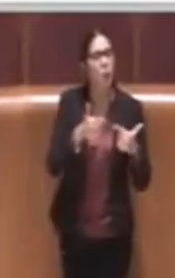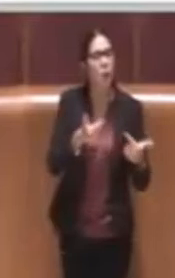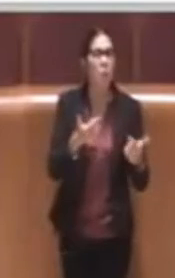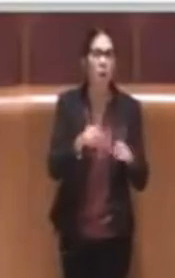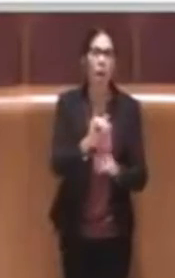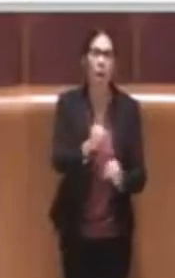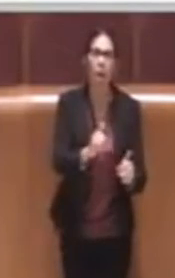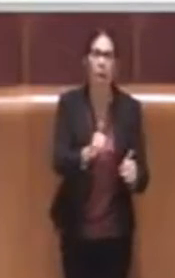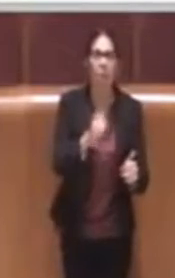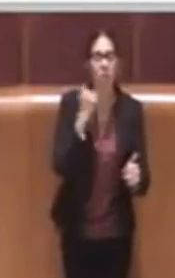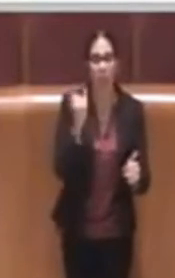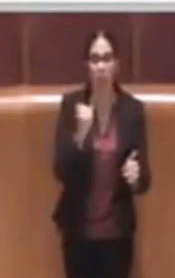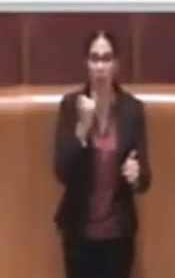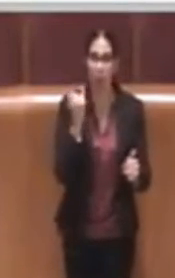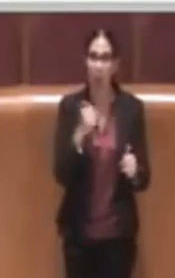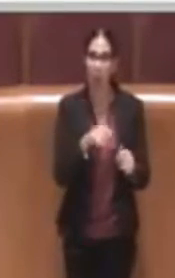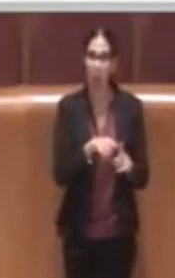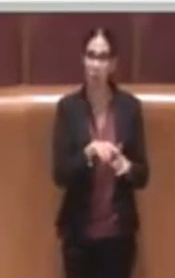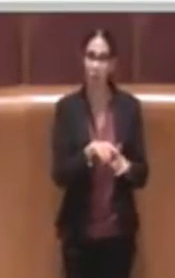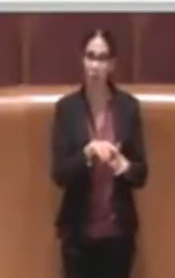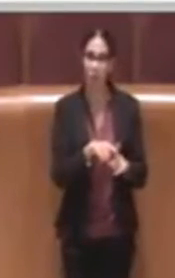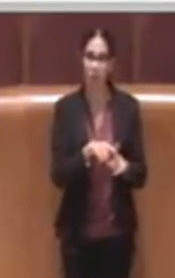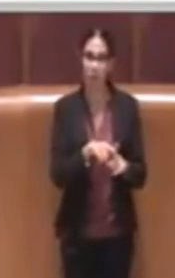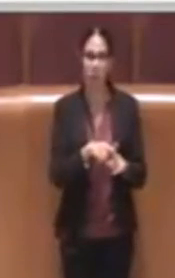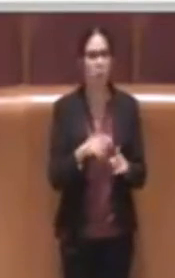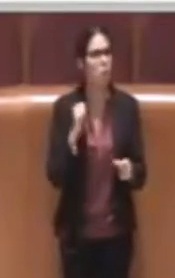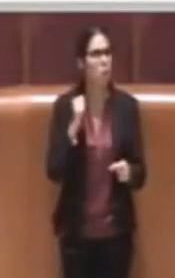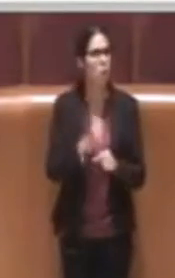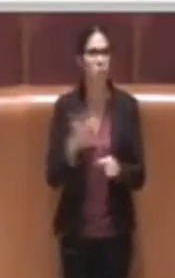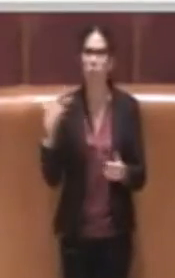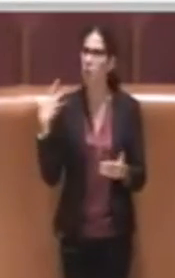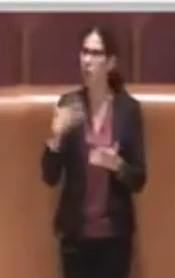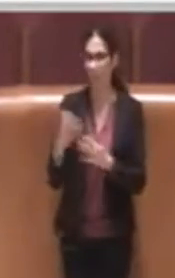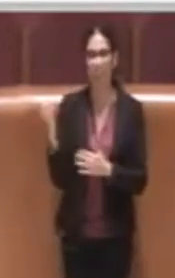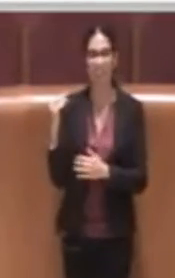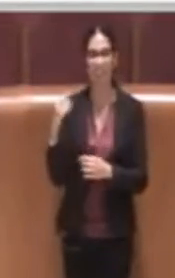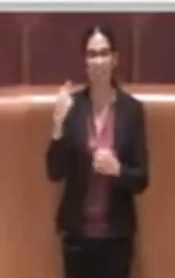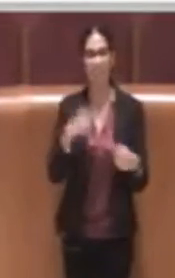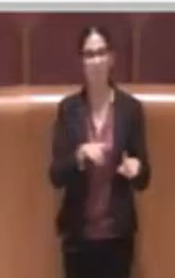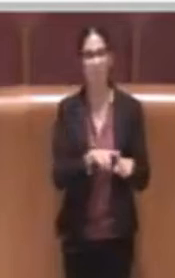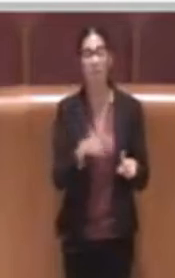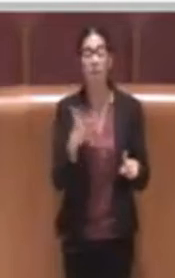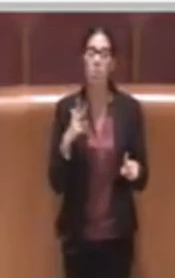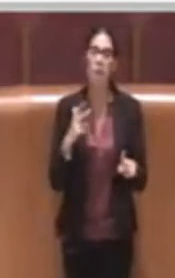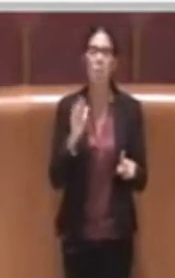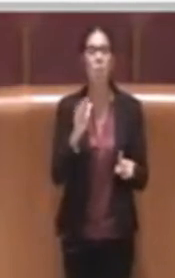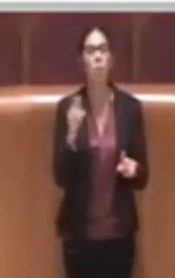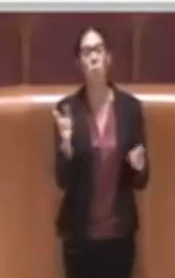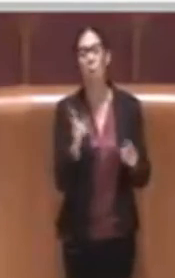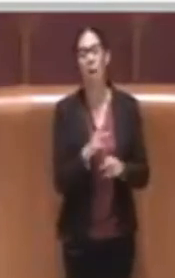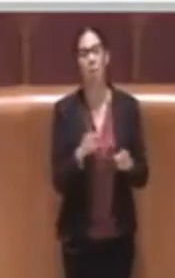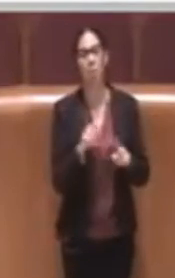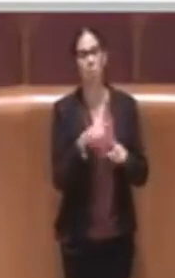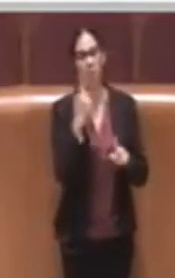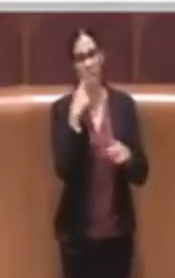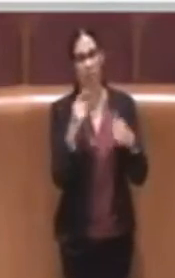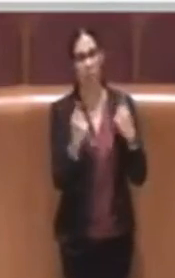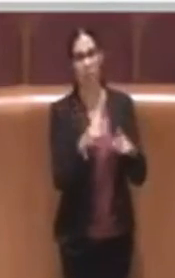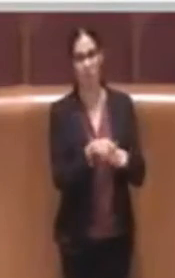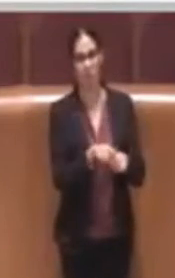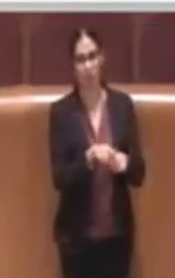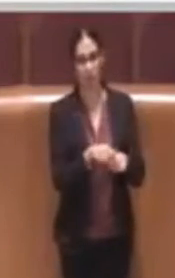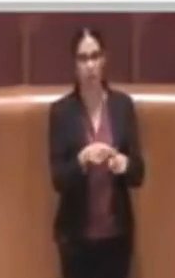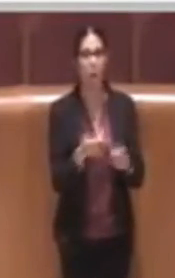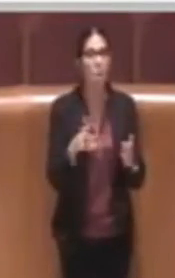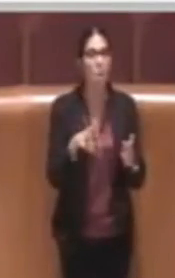consenso e lo schema è molto semplice, nel corso della storia lo abbiamo visto e speriamo che non accadano più queste cose: promettere, farsi